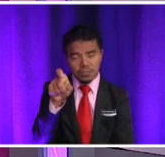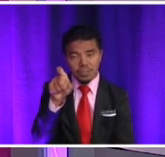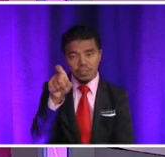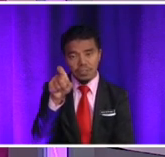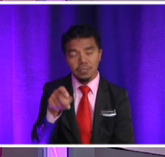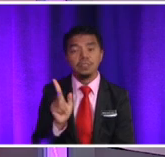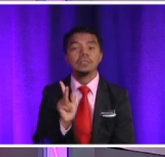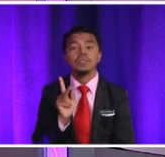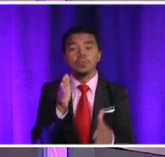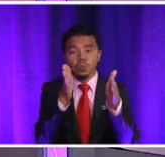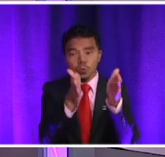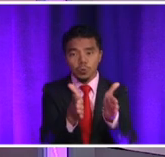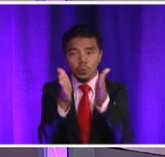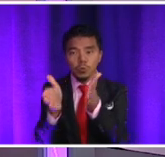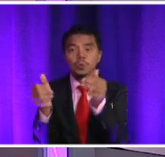menulis